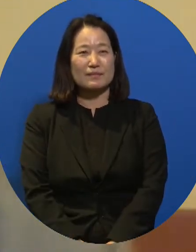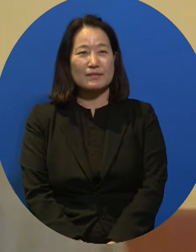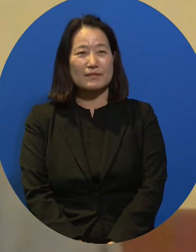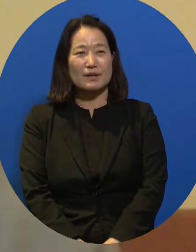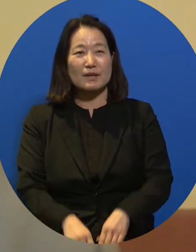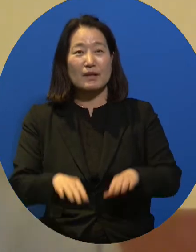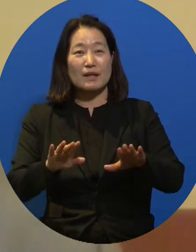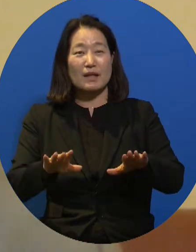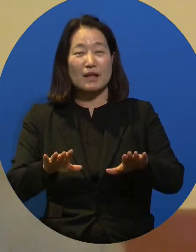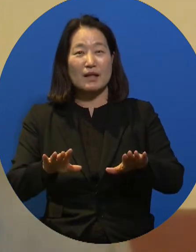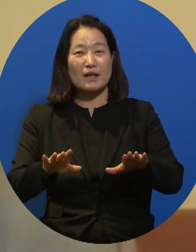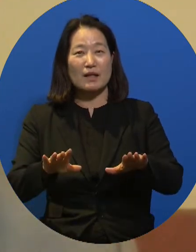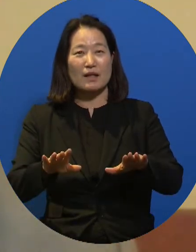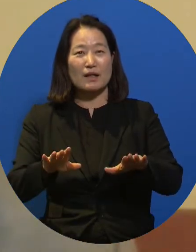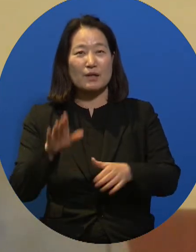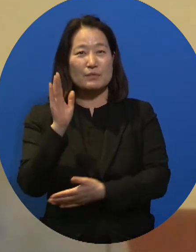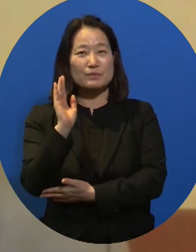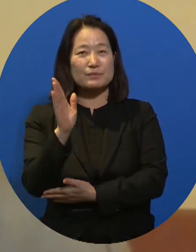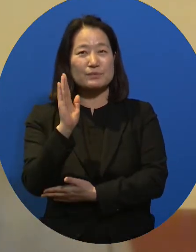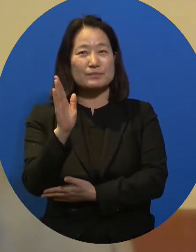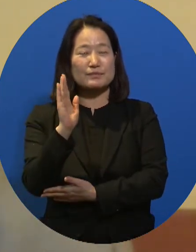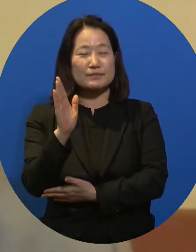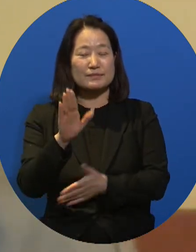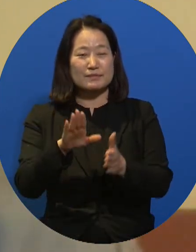이 자리를 빌어서